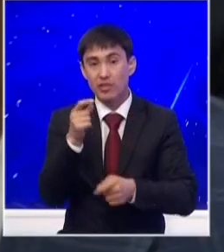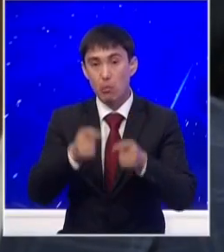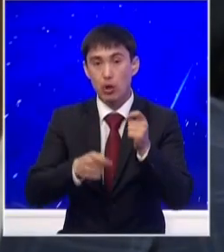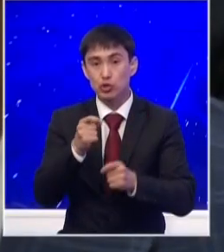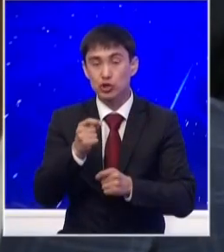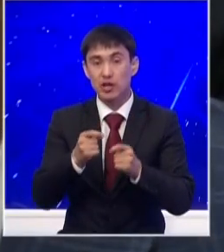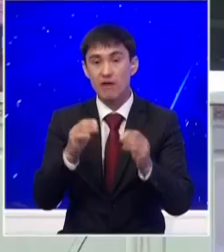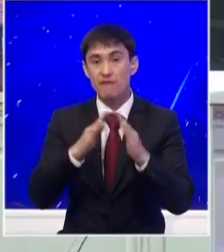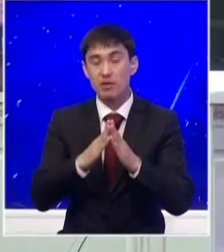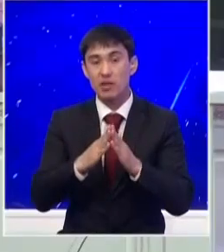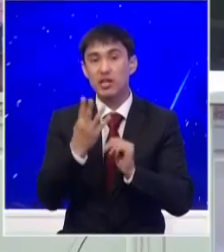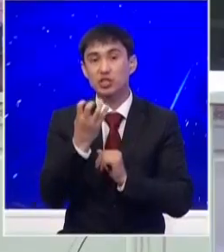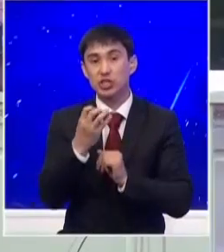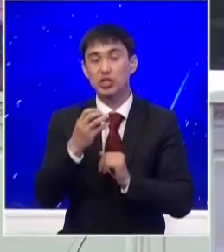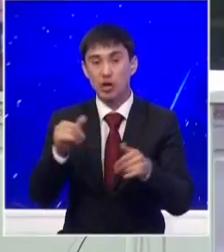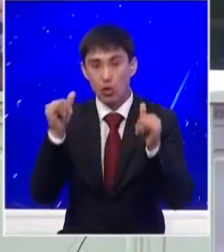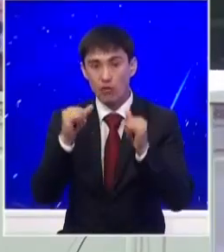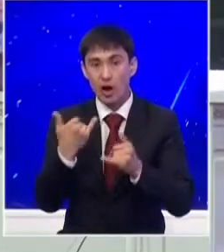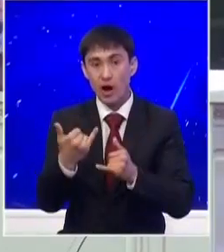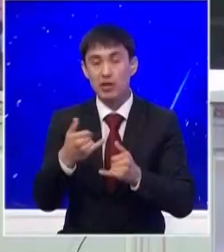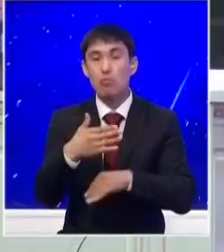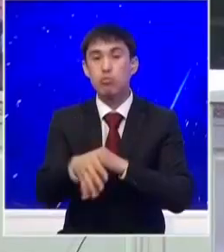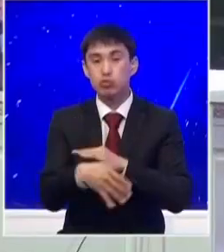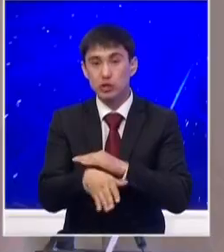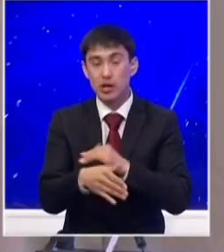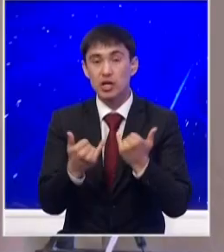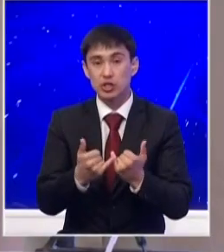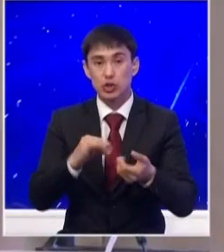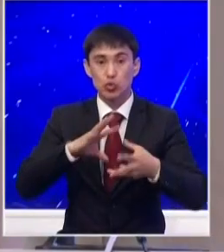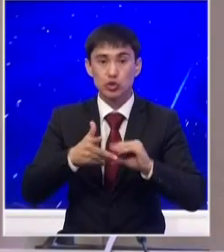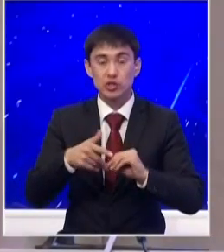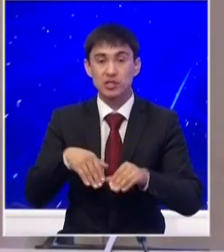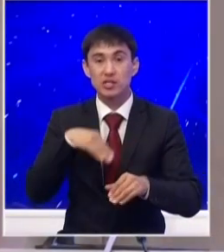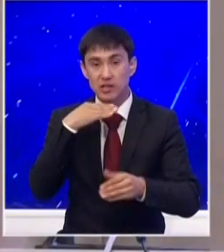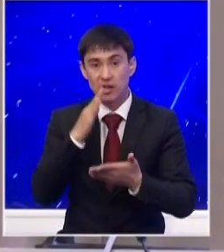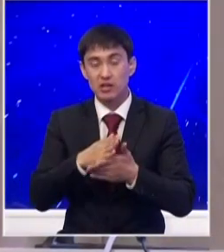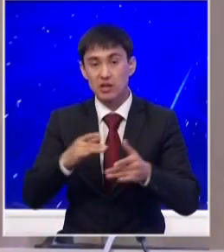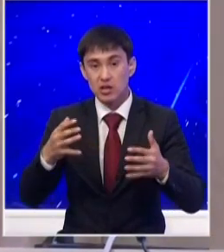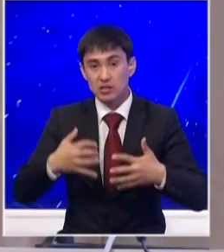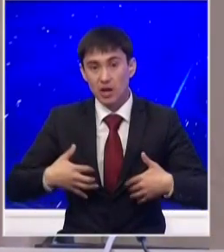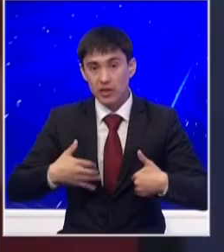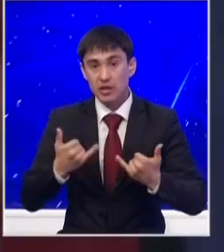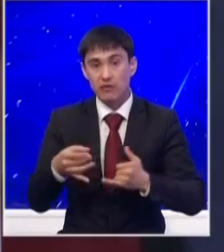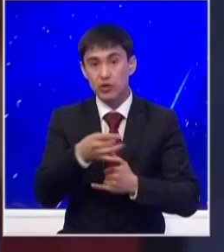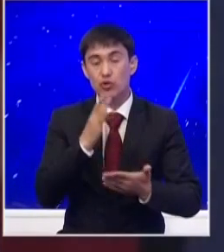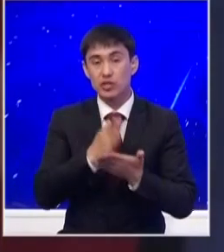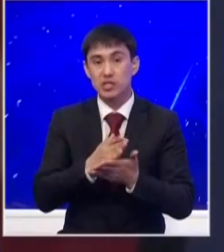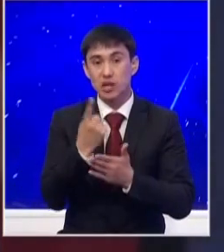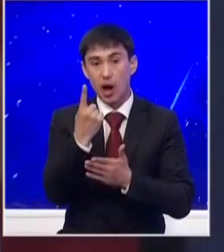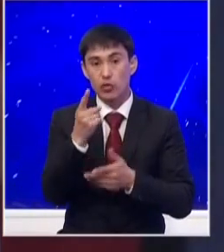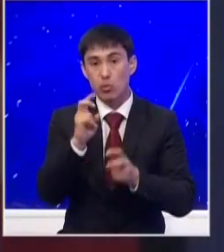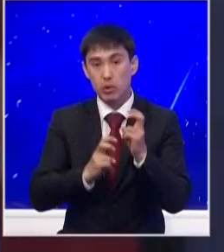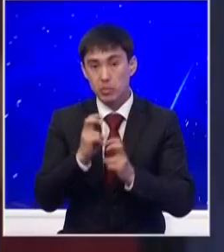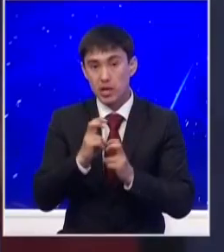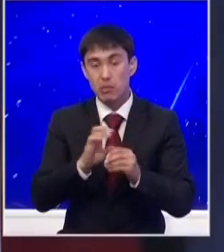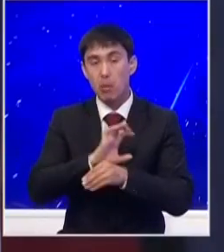молочно-товарная ферма на 400 голов они стоят пустые так учитывая достаток в поголовье скота в регионе действует только одно